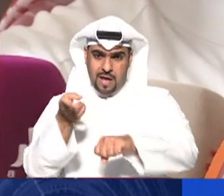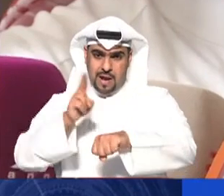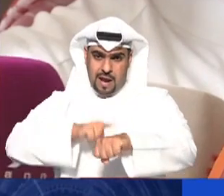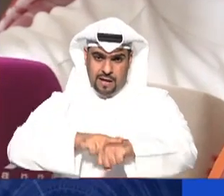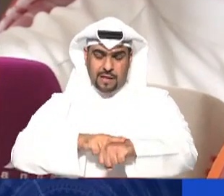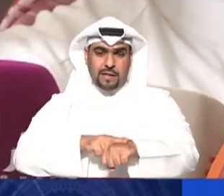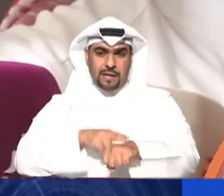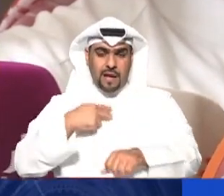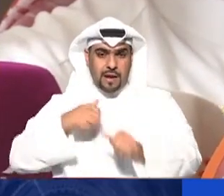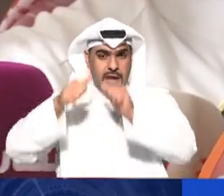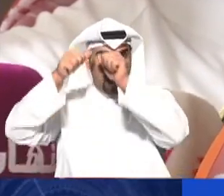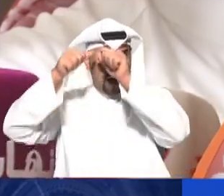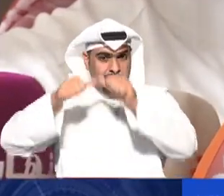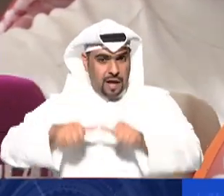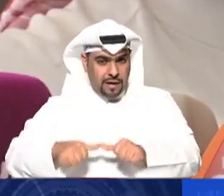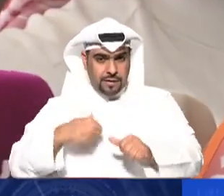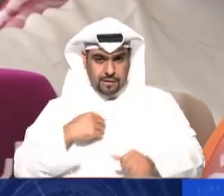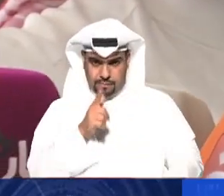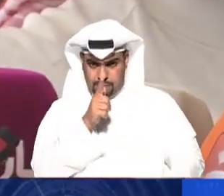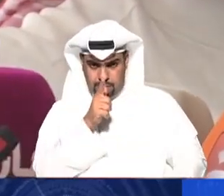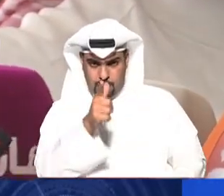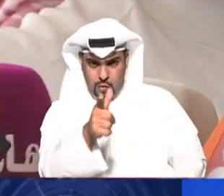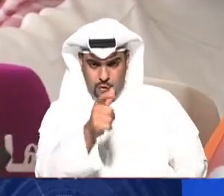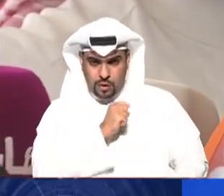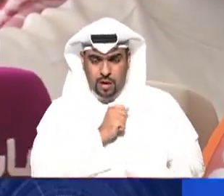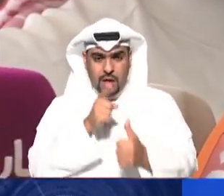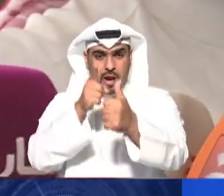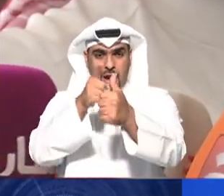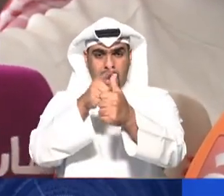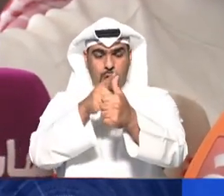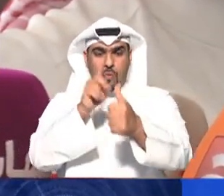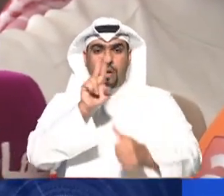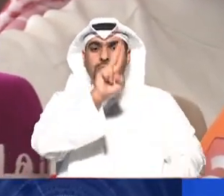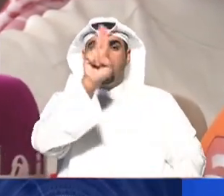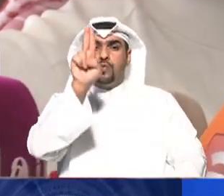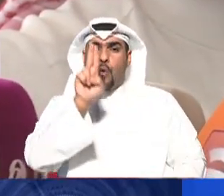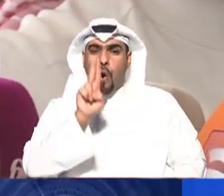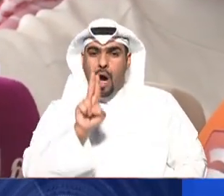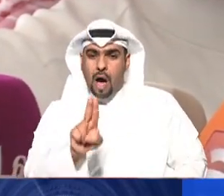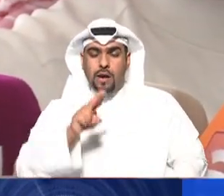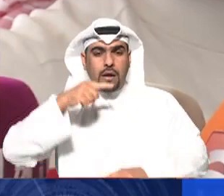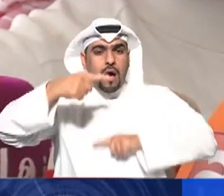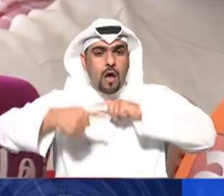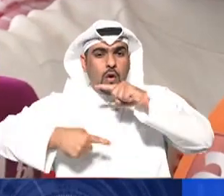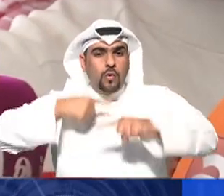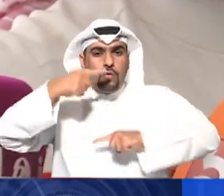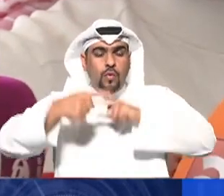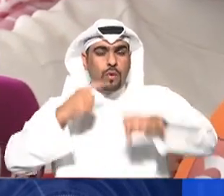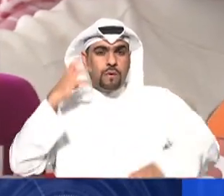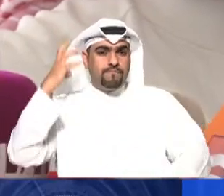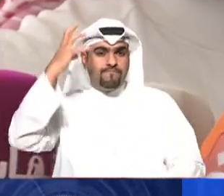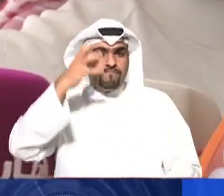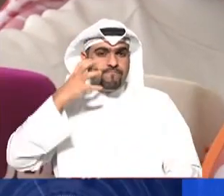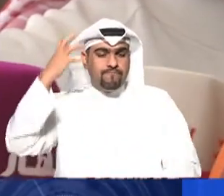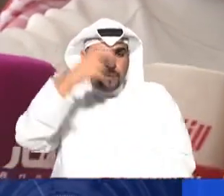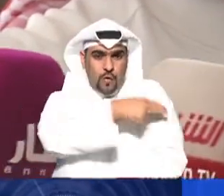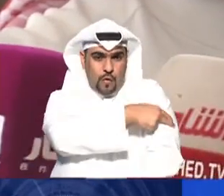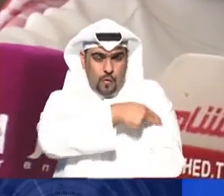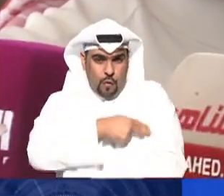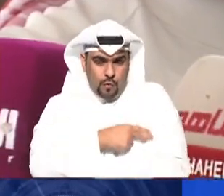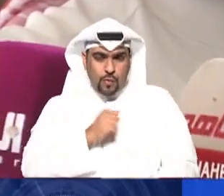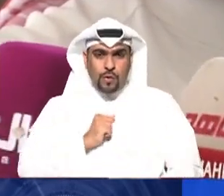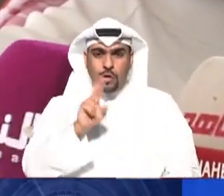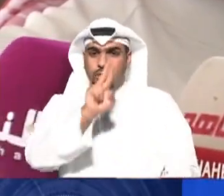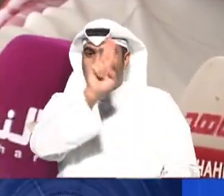أهم ما ذكر، أولا السؤال المطروح دائما على النواب أن هل هناك